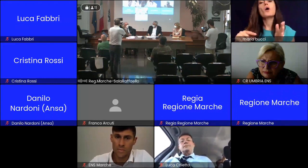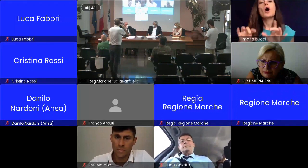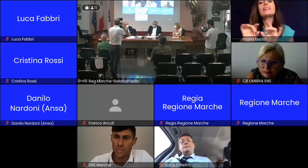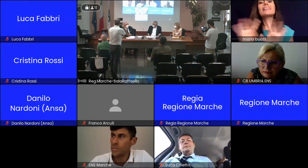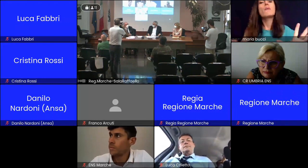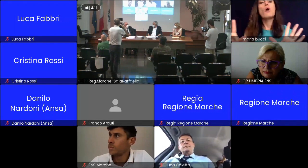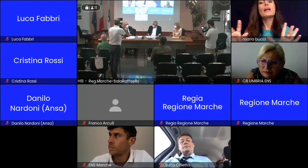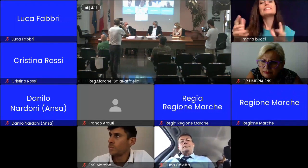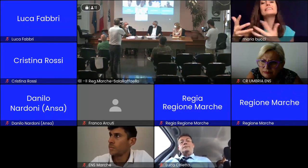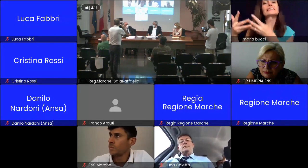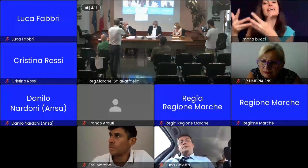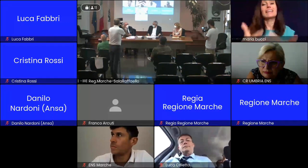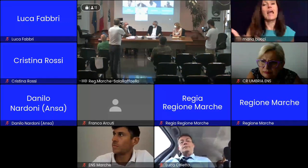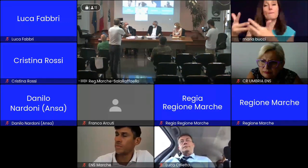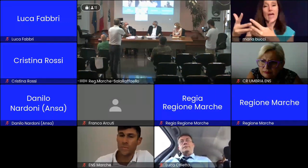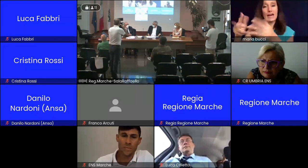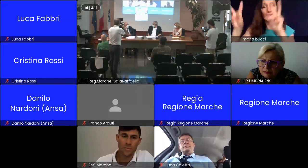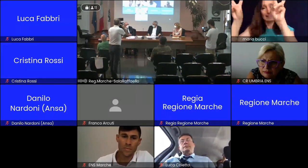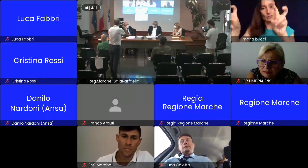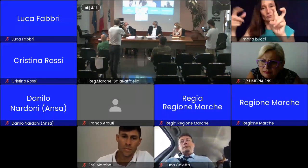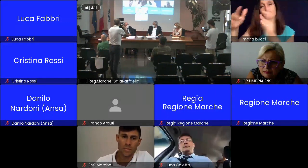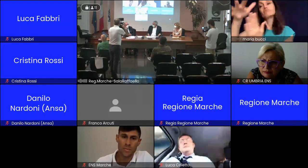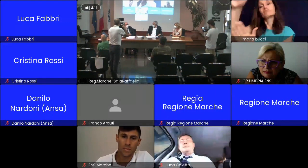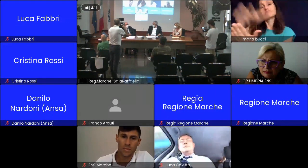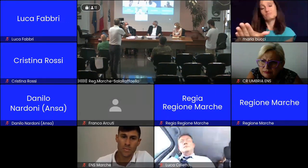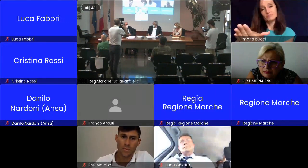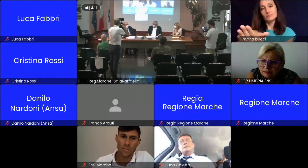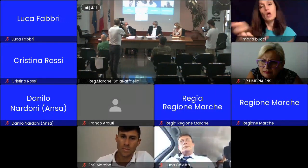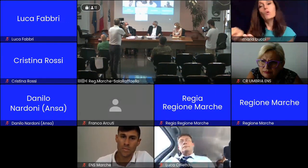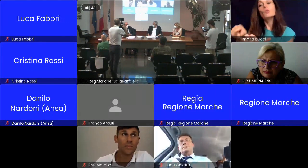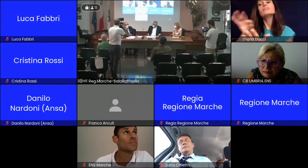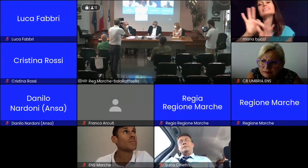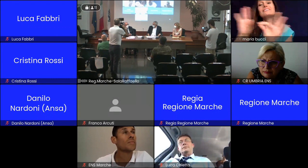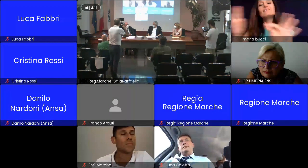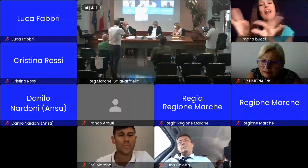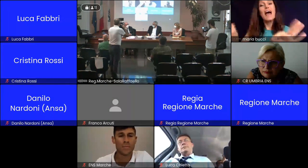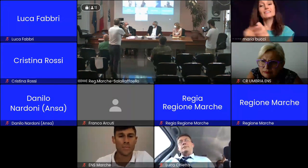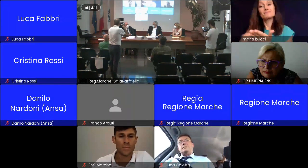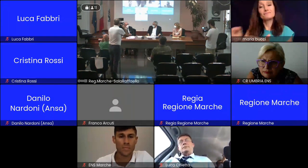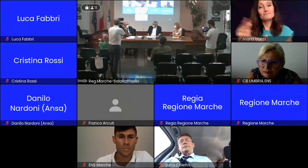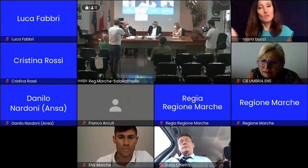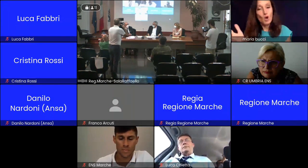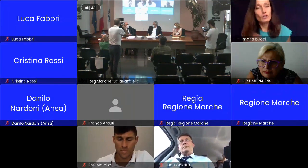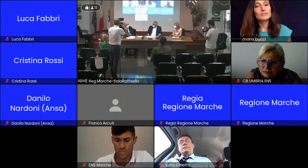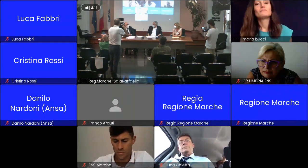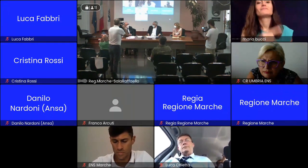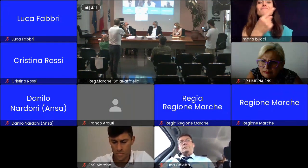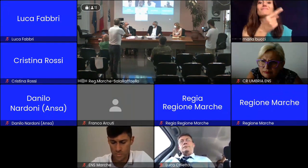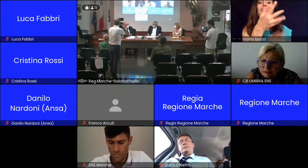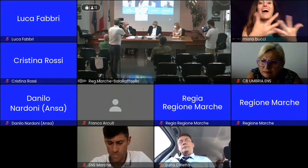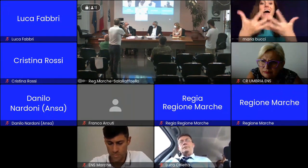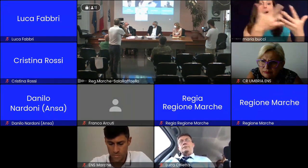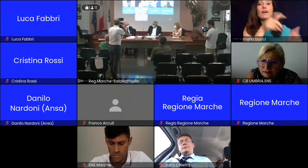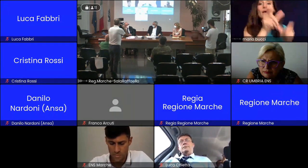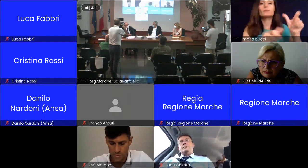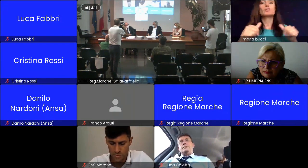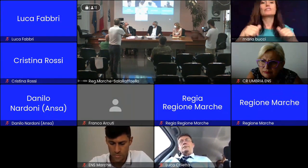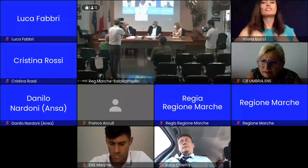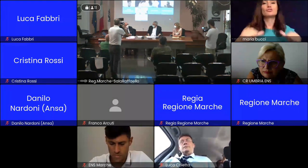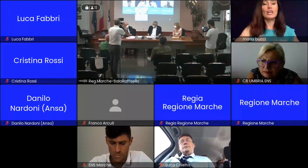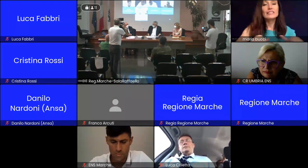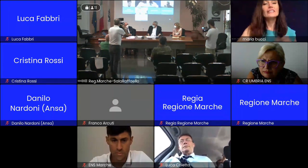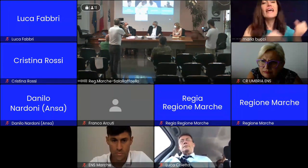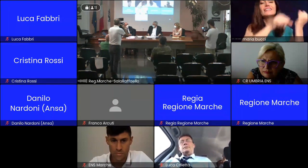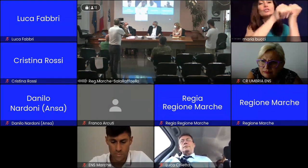scrive: negli Stati Uniti i cittadini si riuniscono insieme alle istituzioni per costruire chiese, ospedali, e